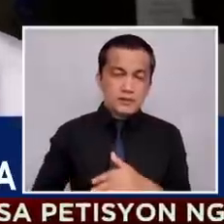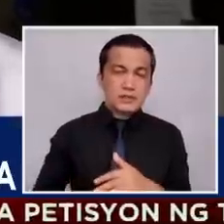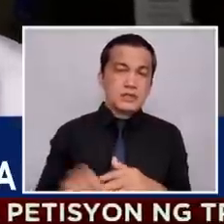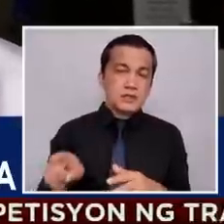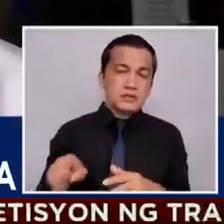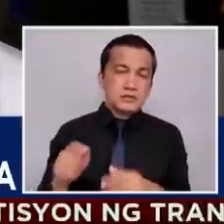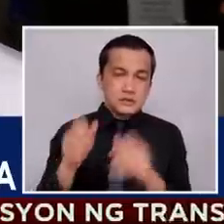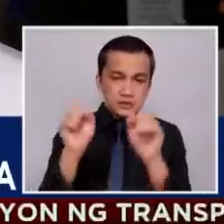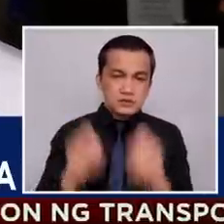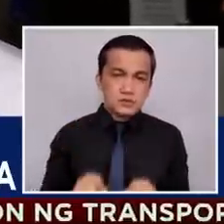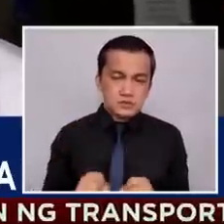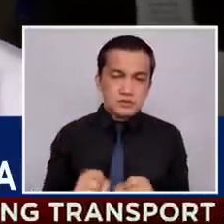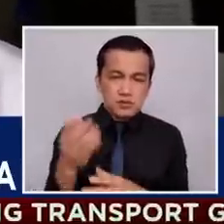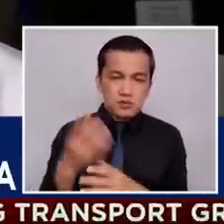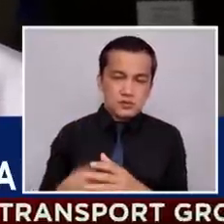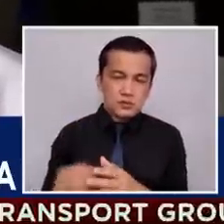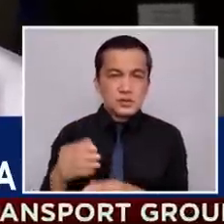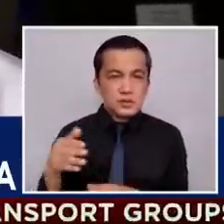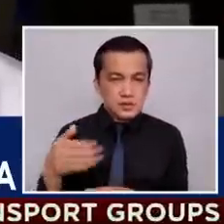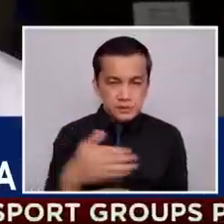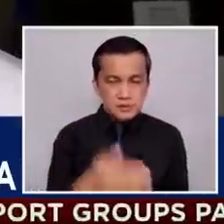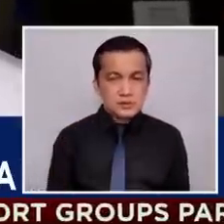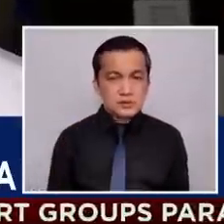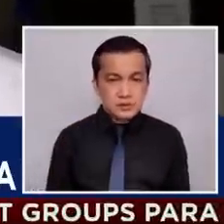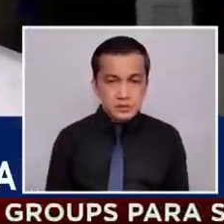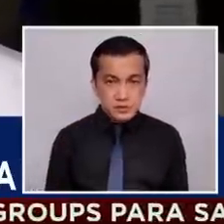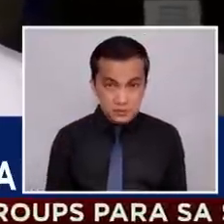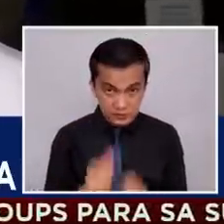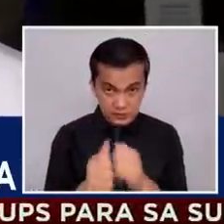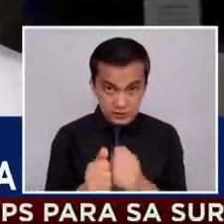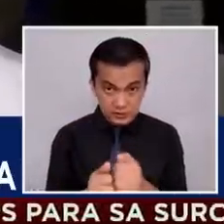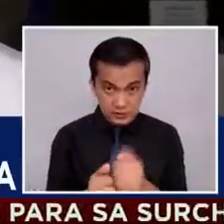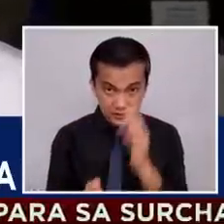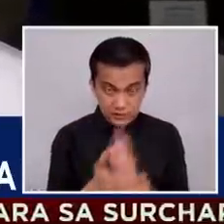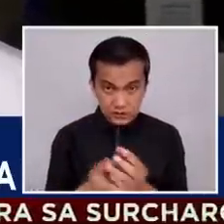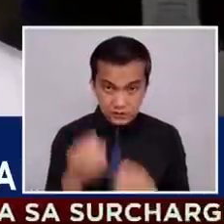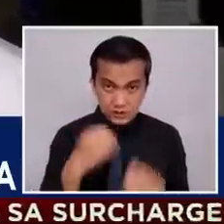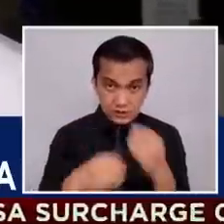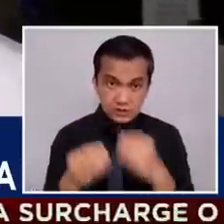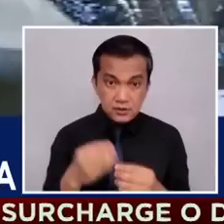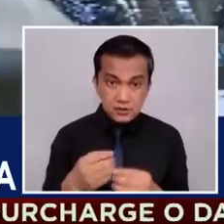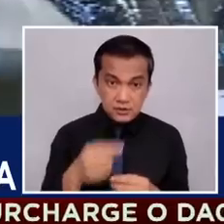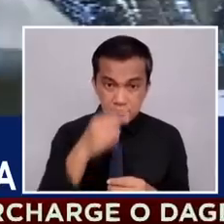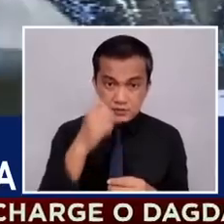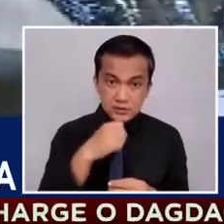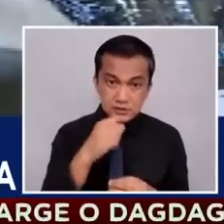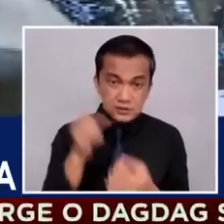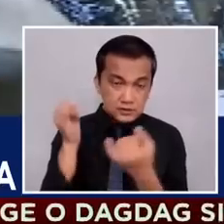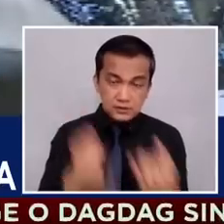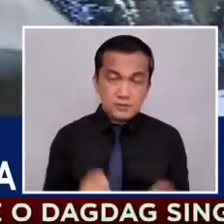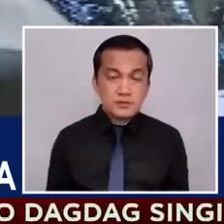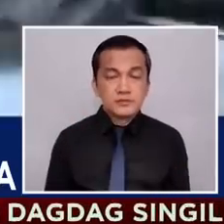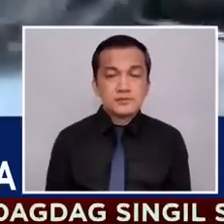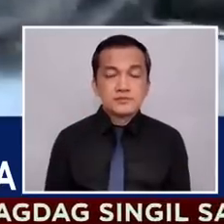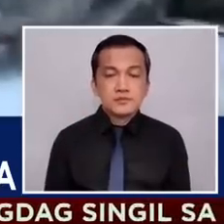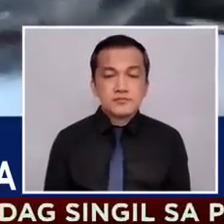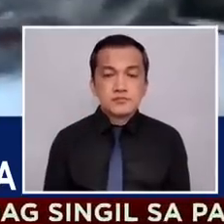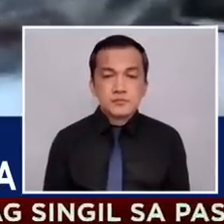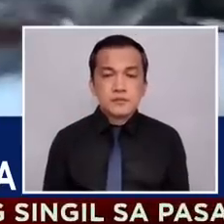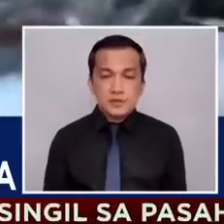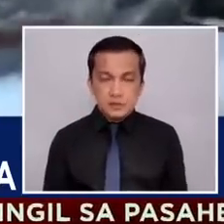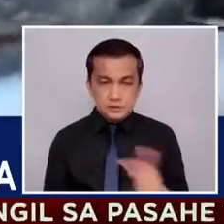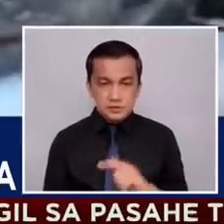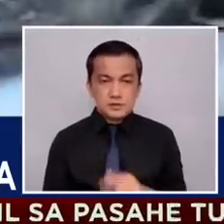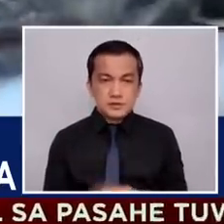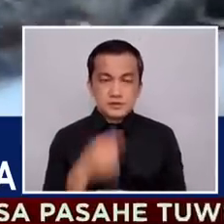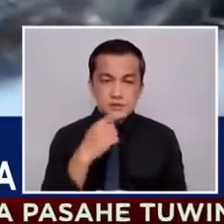tayo ng isda, ibig mo sabihin, titigil tayo ng pagkain dahil hindi tayo nag-import. Kung tutuusin, kalahati